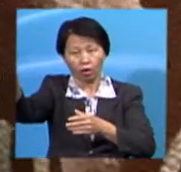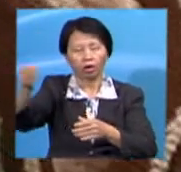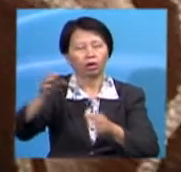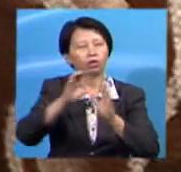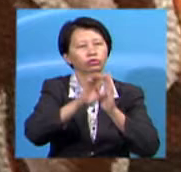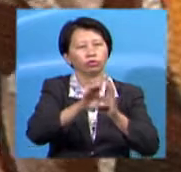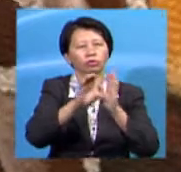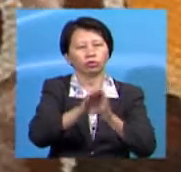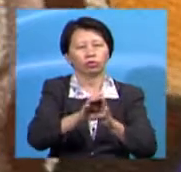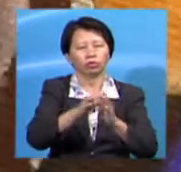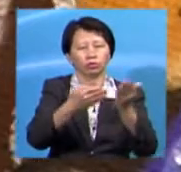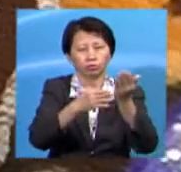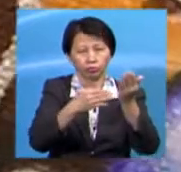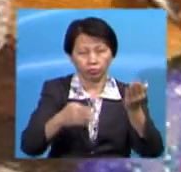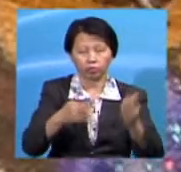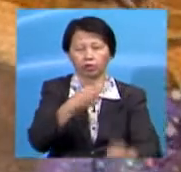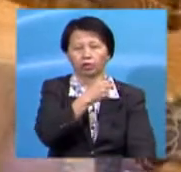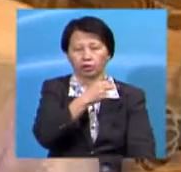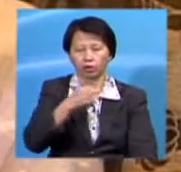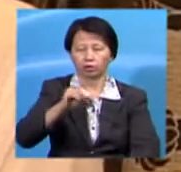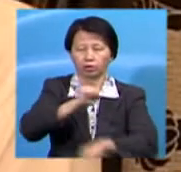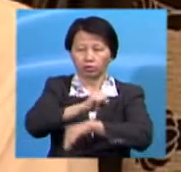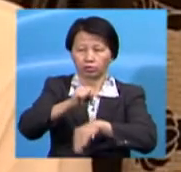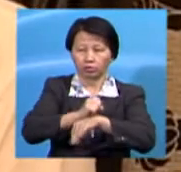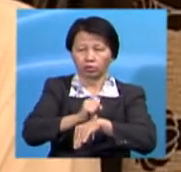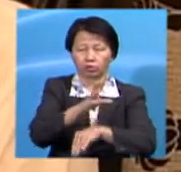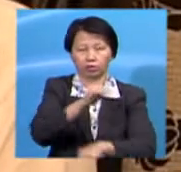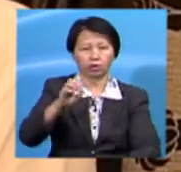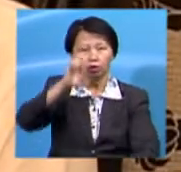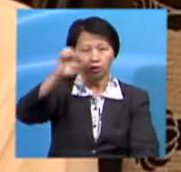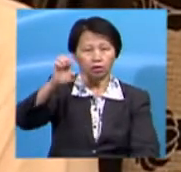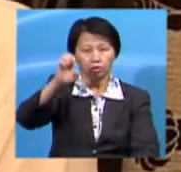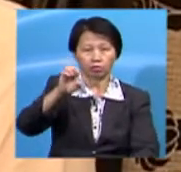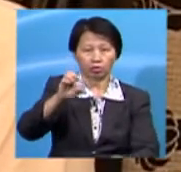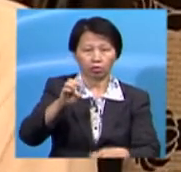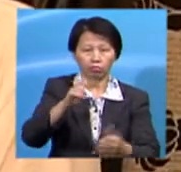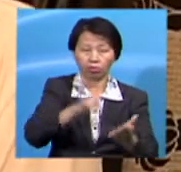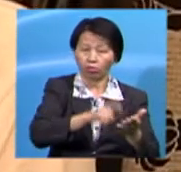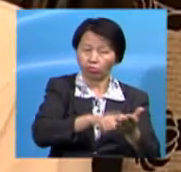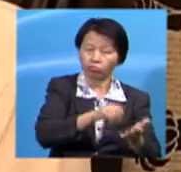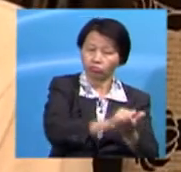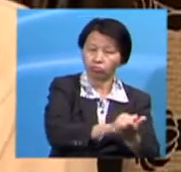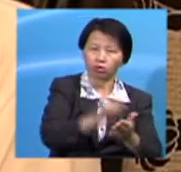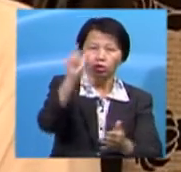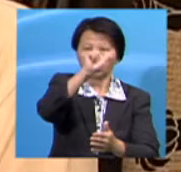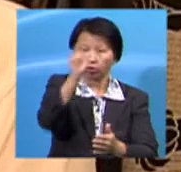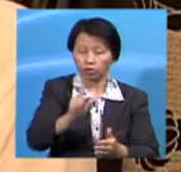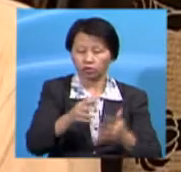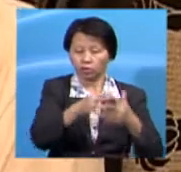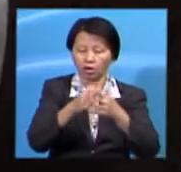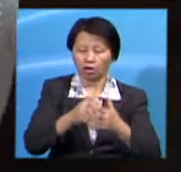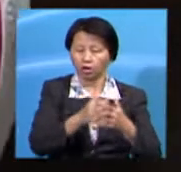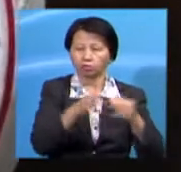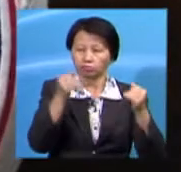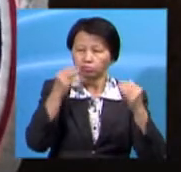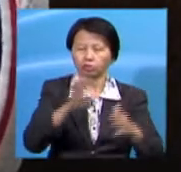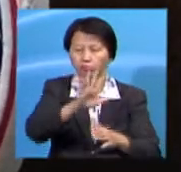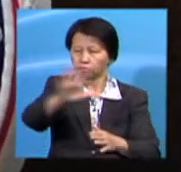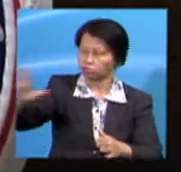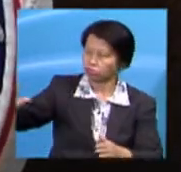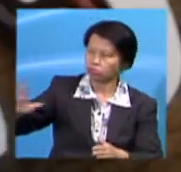seperti Brunei, Indonesia, Singapura dan Europe pun saya pernah dapat juga, daripada Itali, Amerika, dan kebanyakan daripada